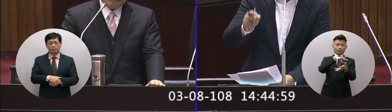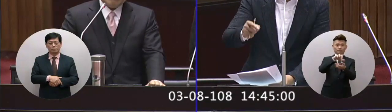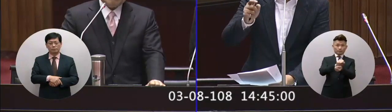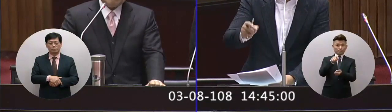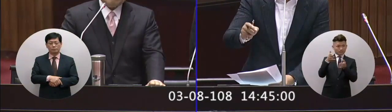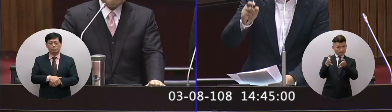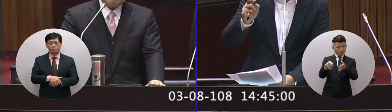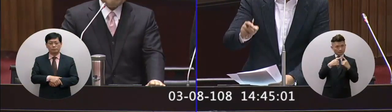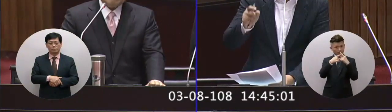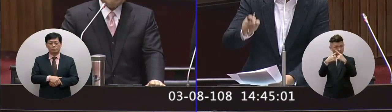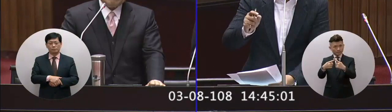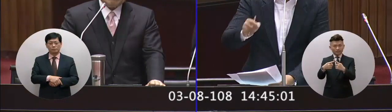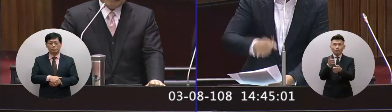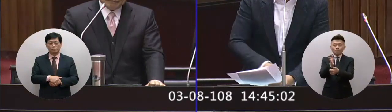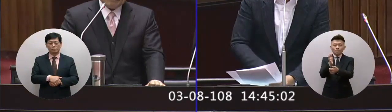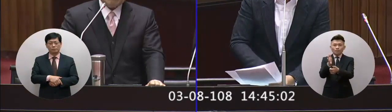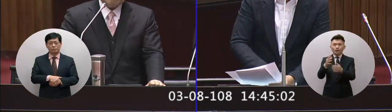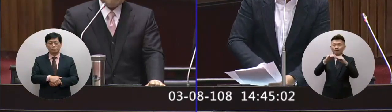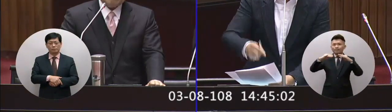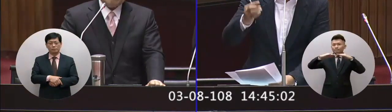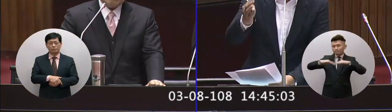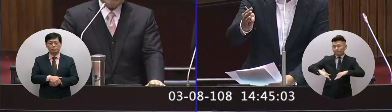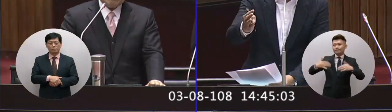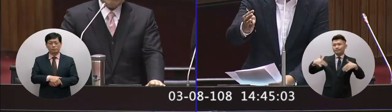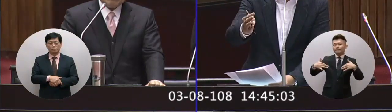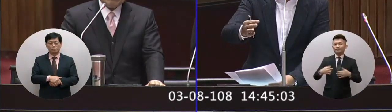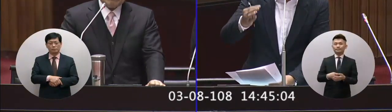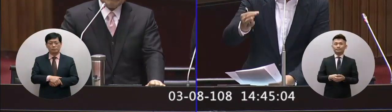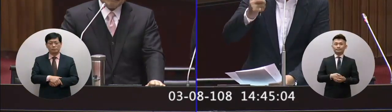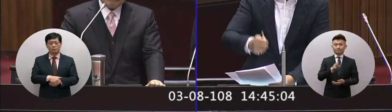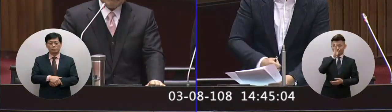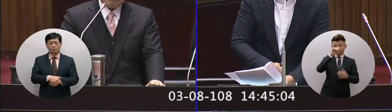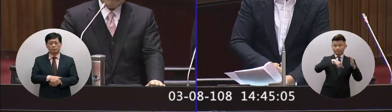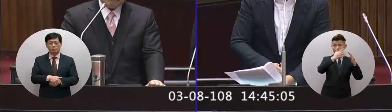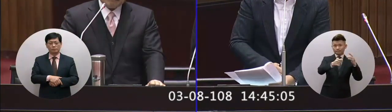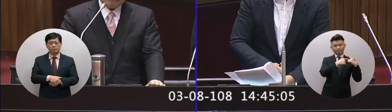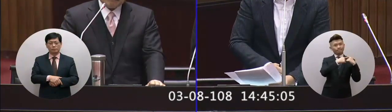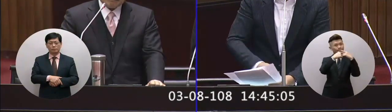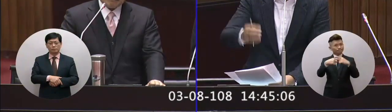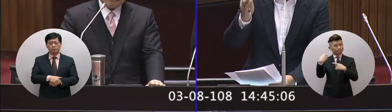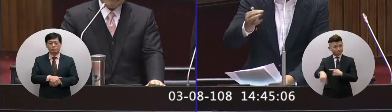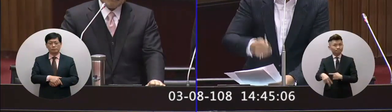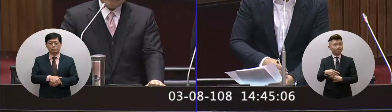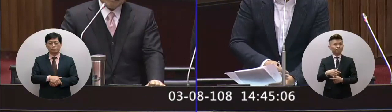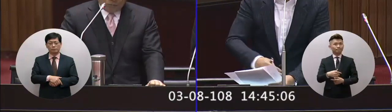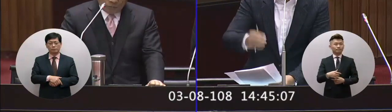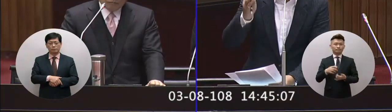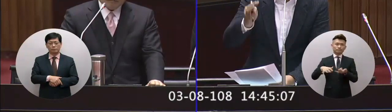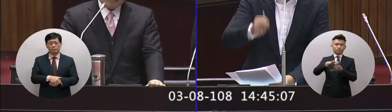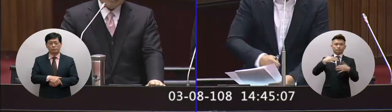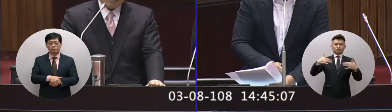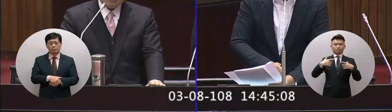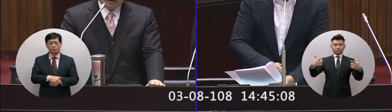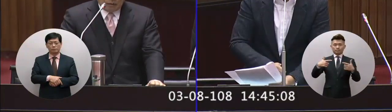特別全能去了解第十學校的問題是不是我請伊丁可以再來一組因為這是全國式的問題